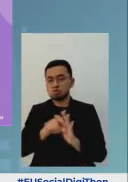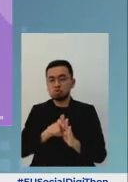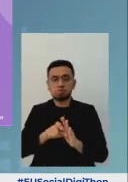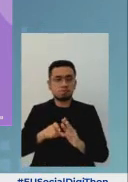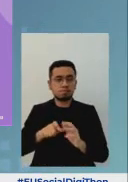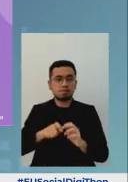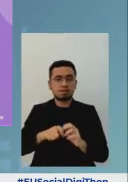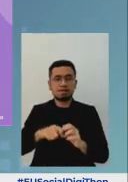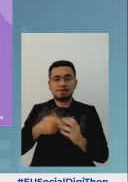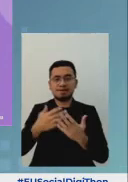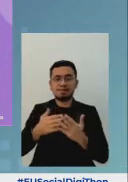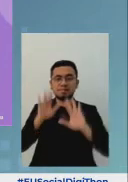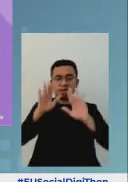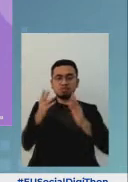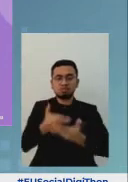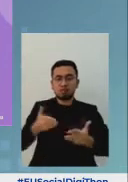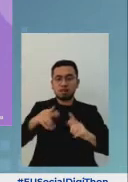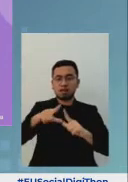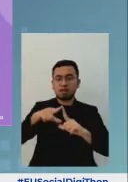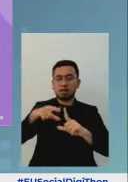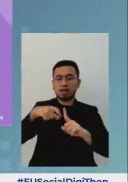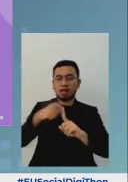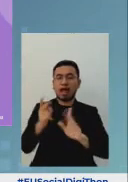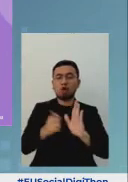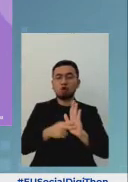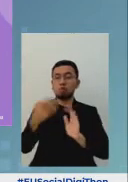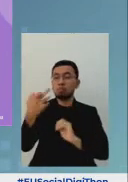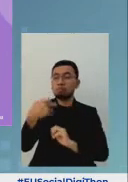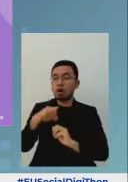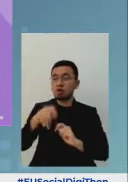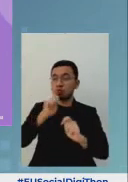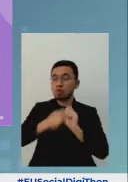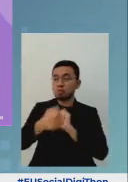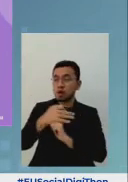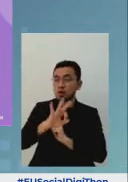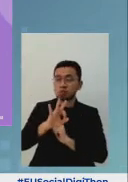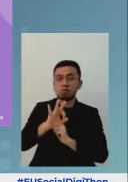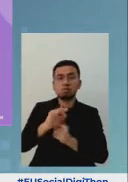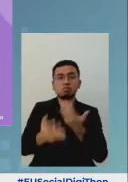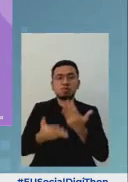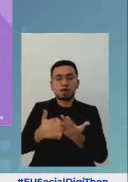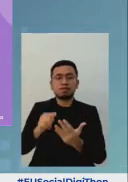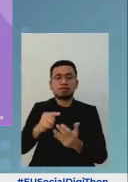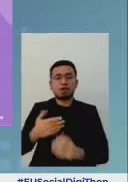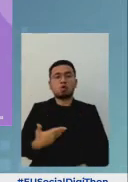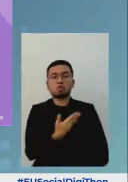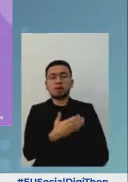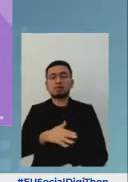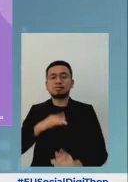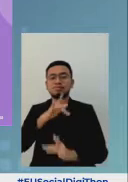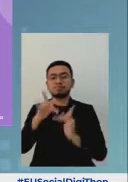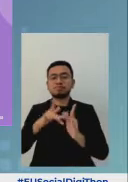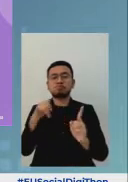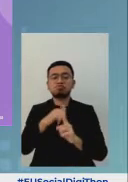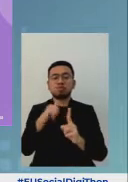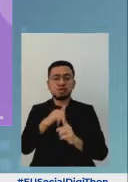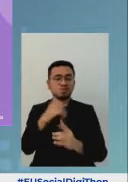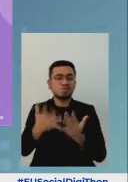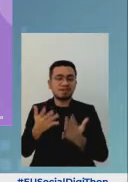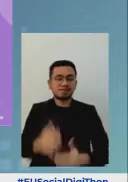itu kayaknya tadi ada akun yang ini kok udah nggak ada lagi. Wah, jangan-jangan dia mengalami cyberbullying nih. Terus kemudian menarik